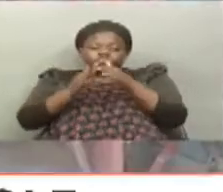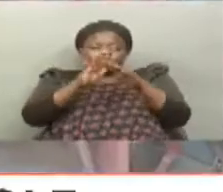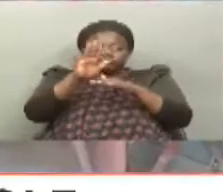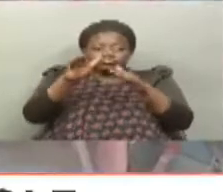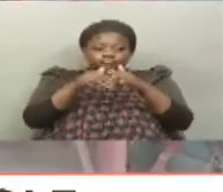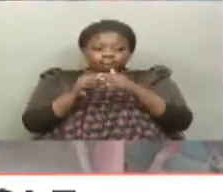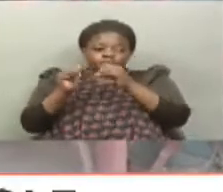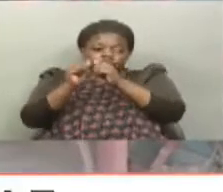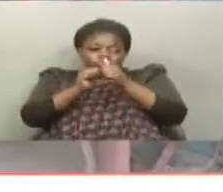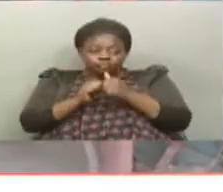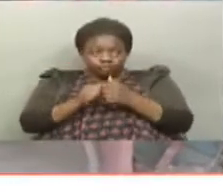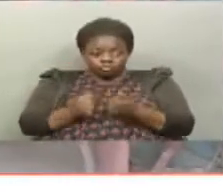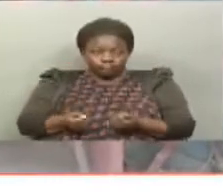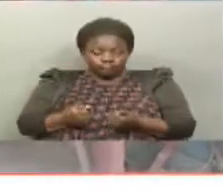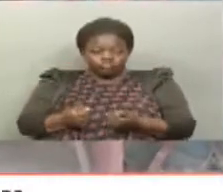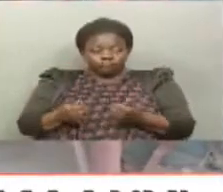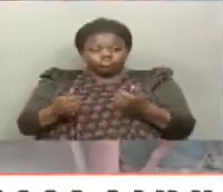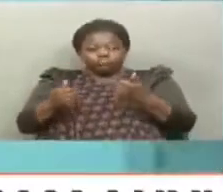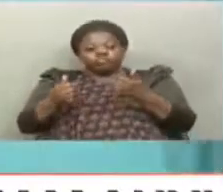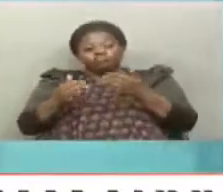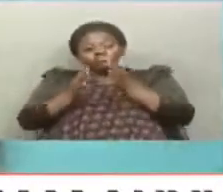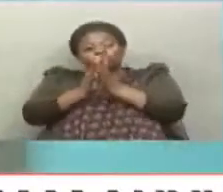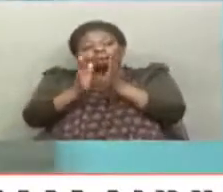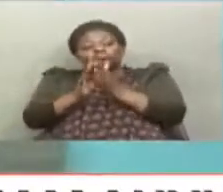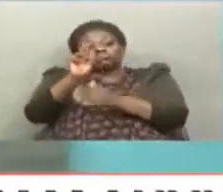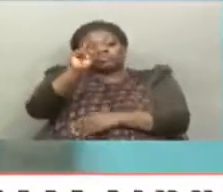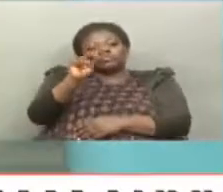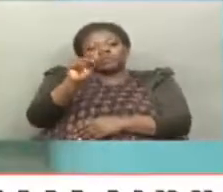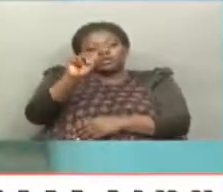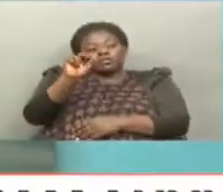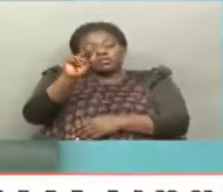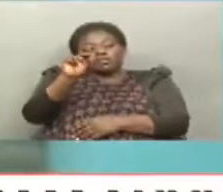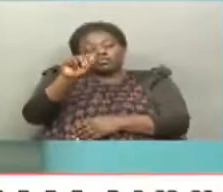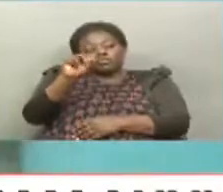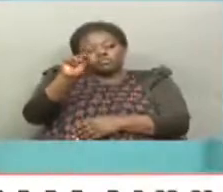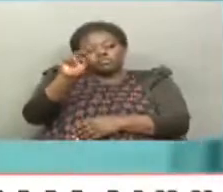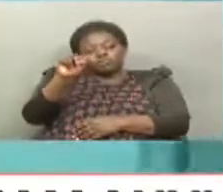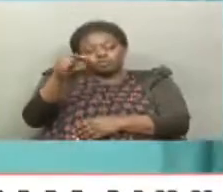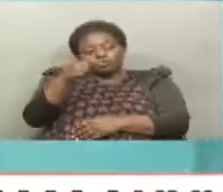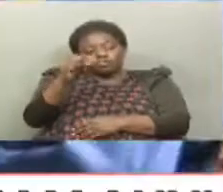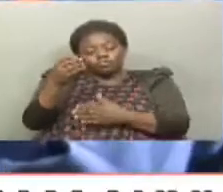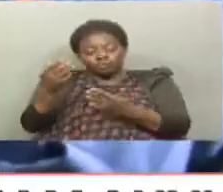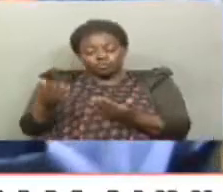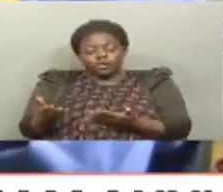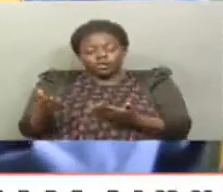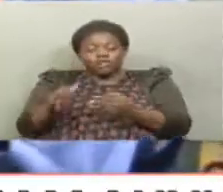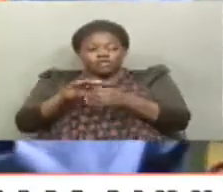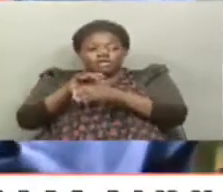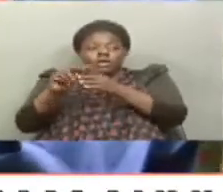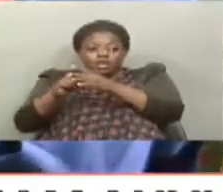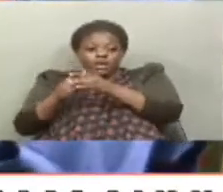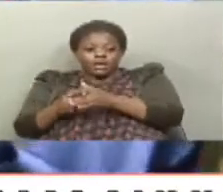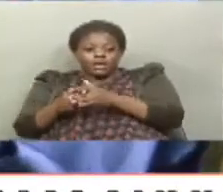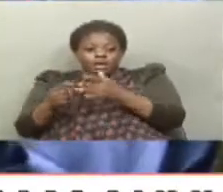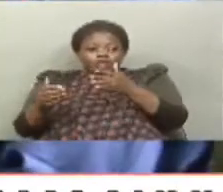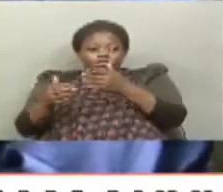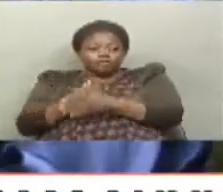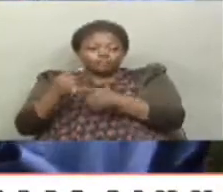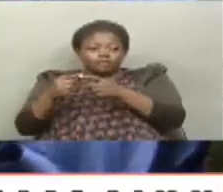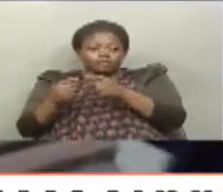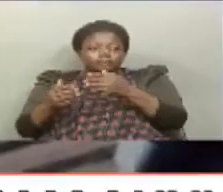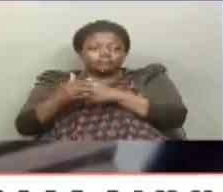wamu. Sendege yaira tulambuze na Lukolongo gye batendekera abantu mu kuddaabiriza locomotives empya ne technology ya wazo nti